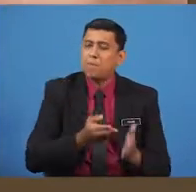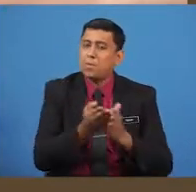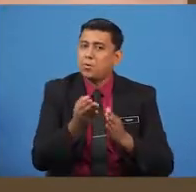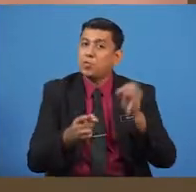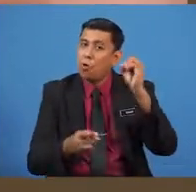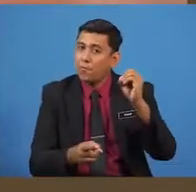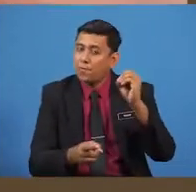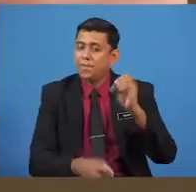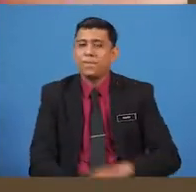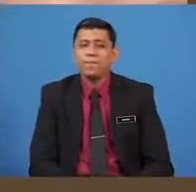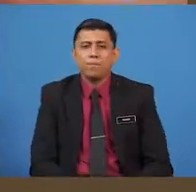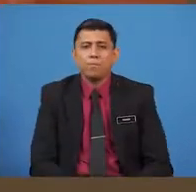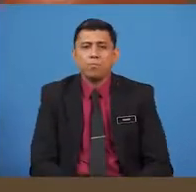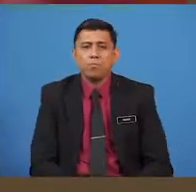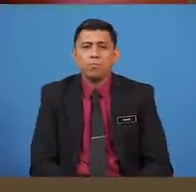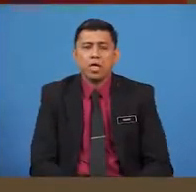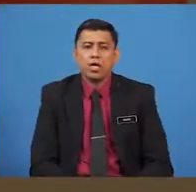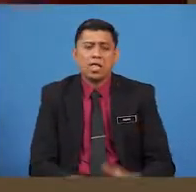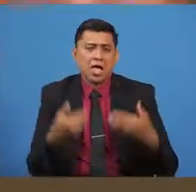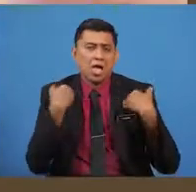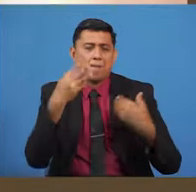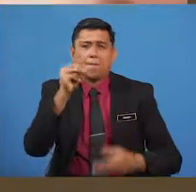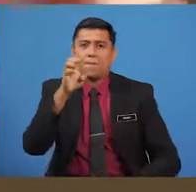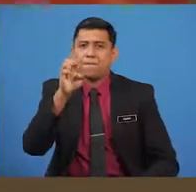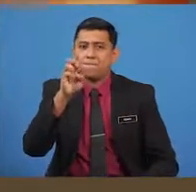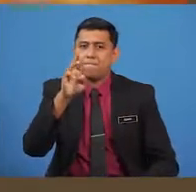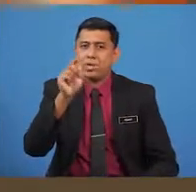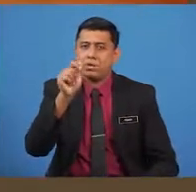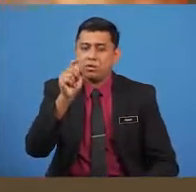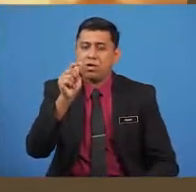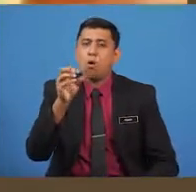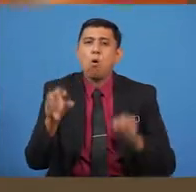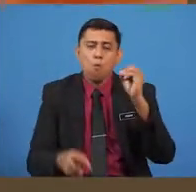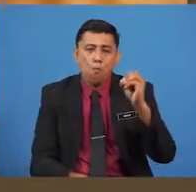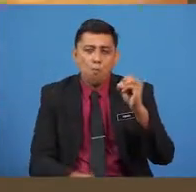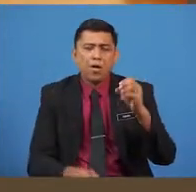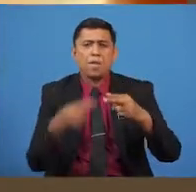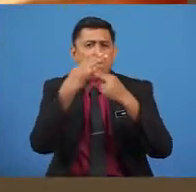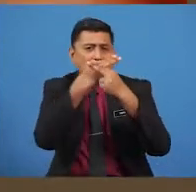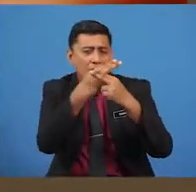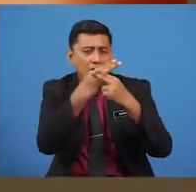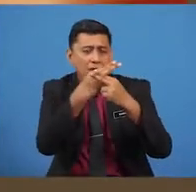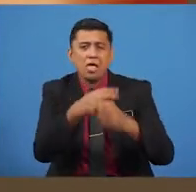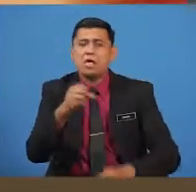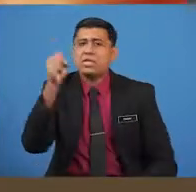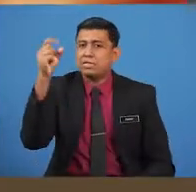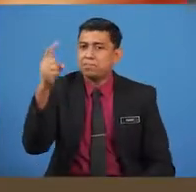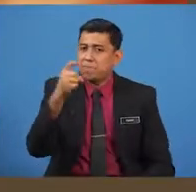ovum, membran ovum akan berubah dan menghalang kemasukan sperma yang